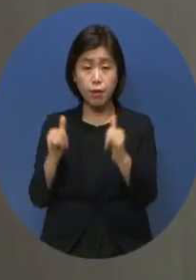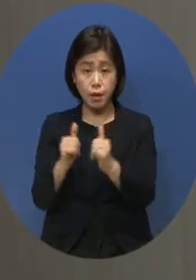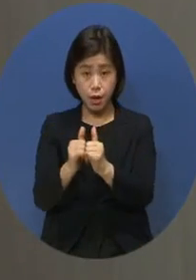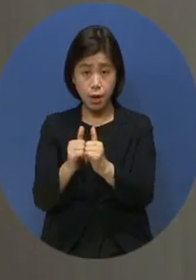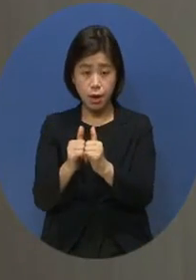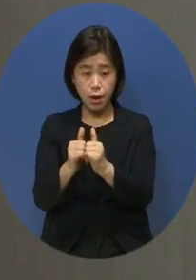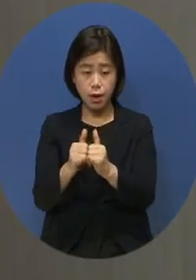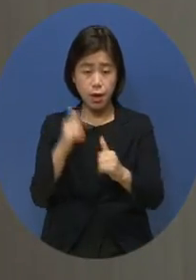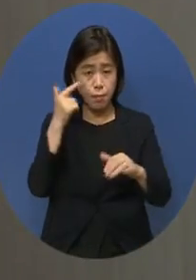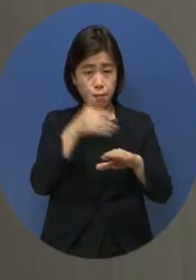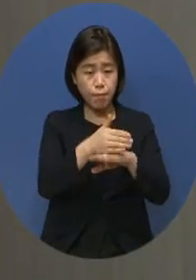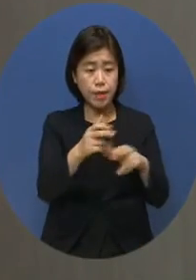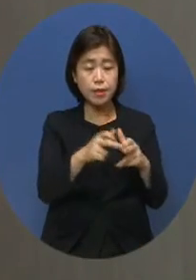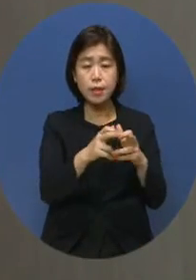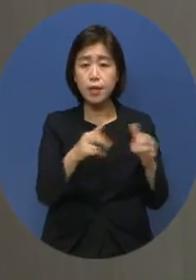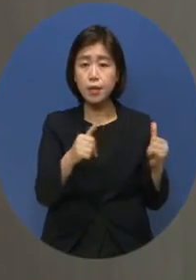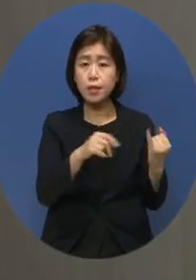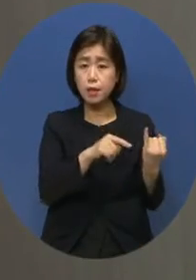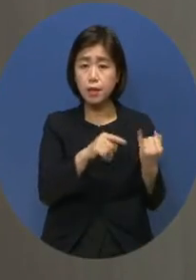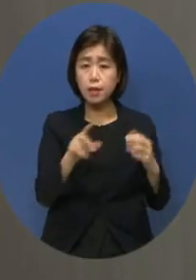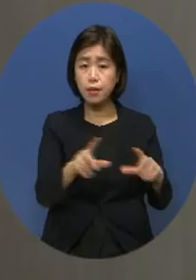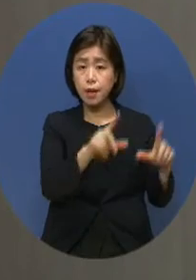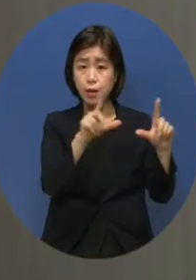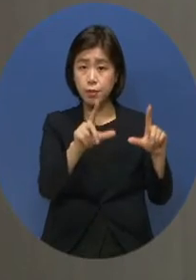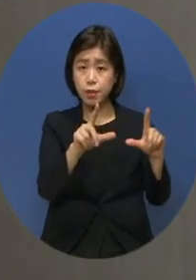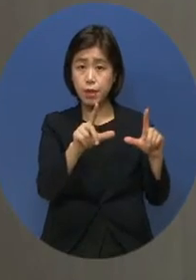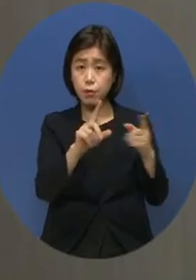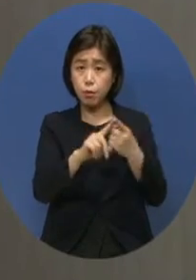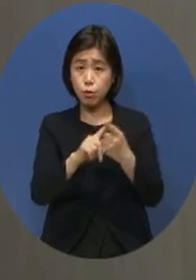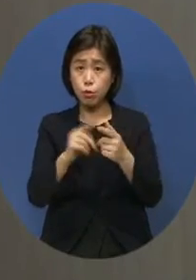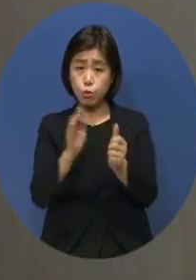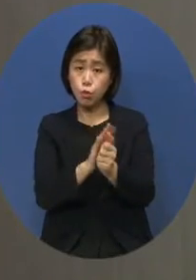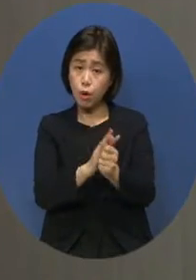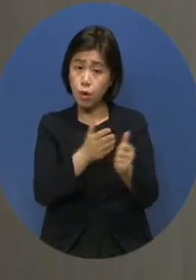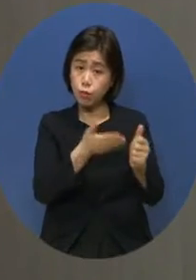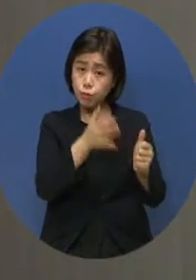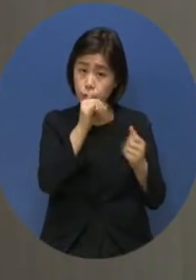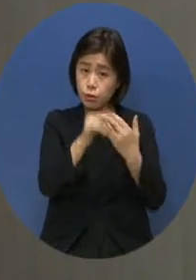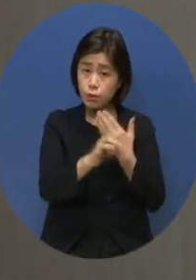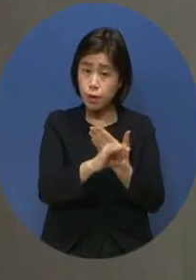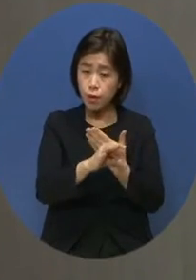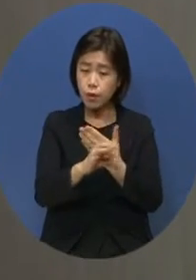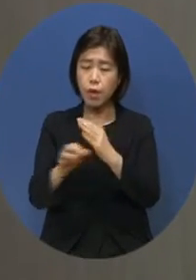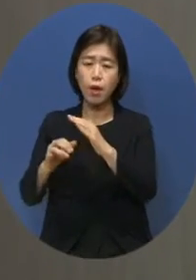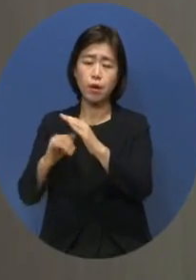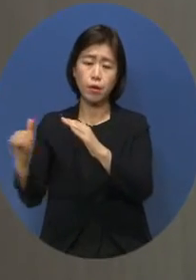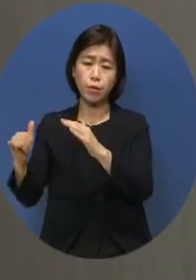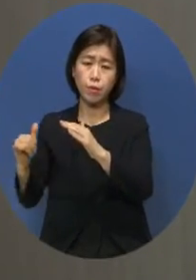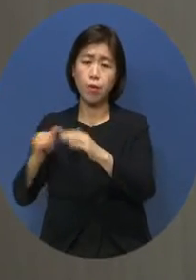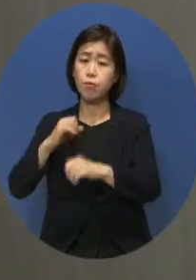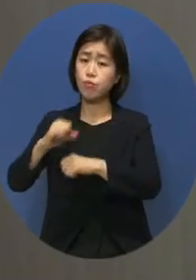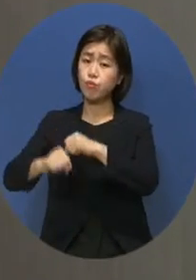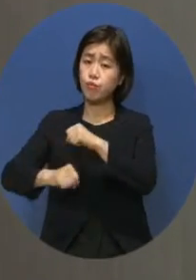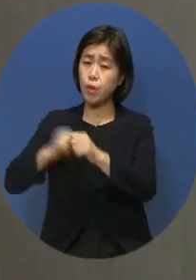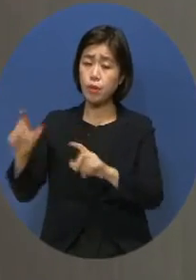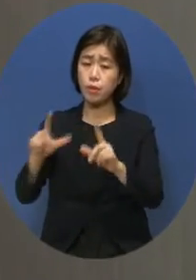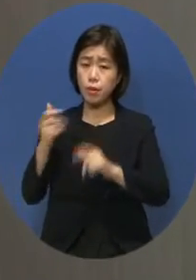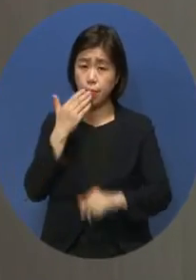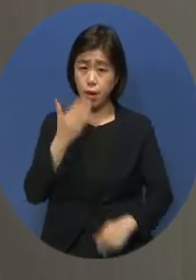삶을 함께 지원한다면 단순히 가족에게만 맡겨놓는 것이 아니라 그러면